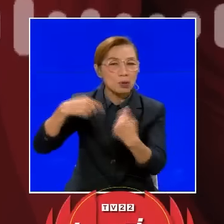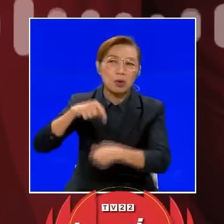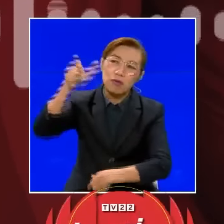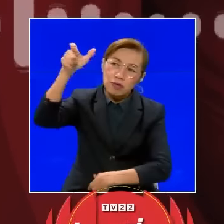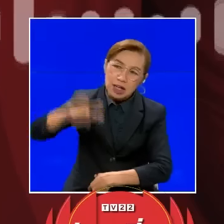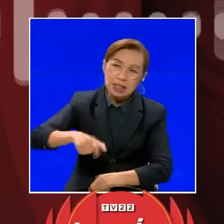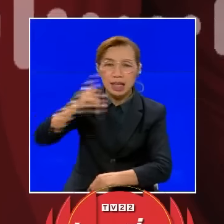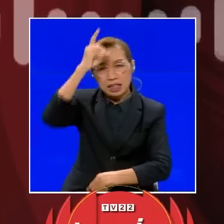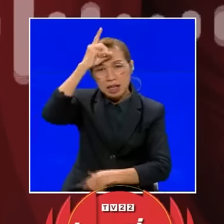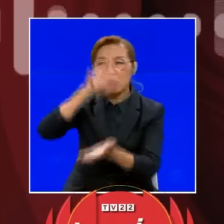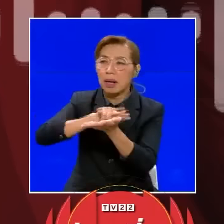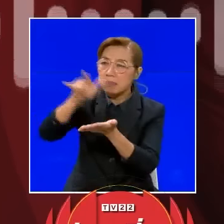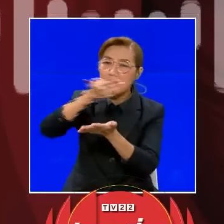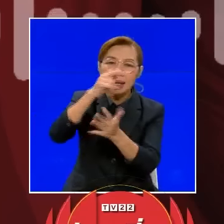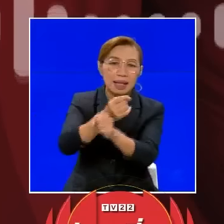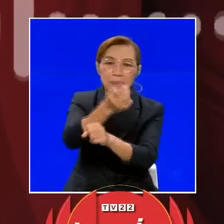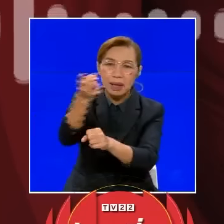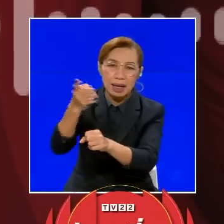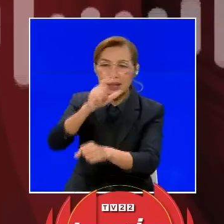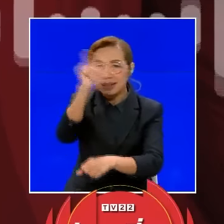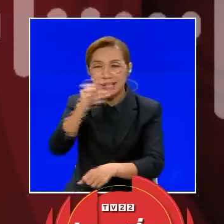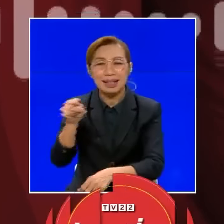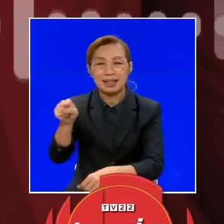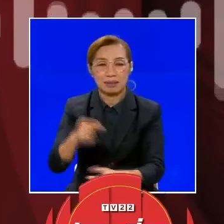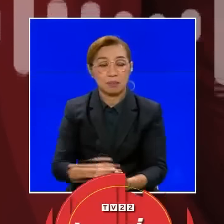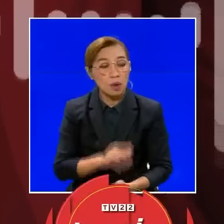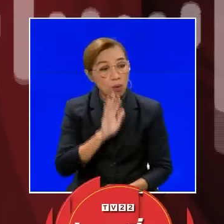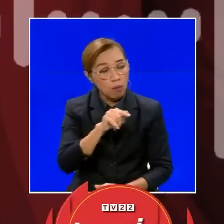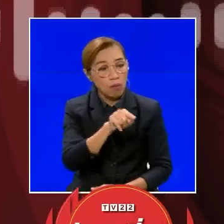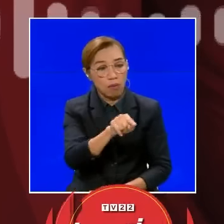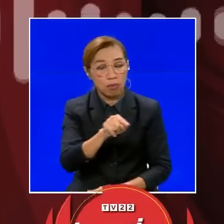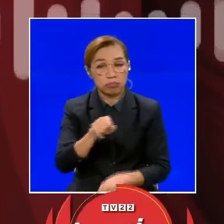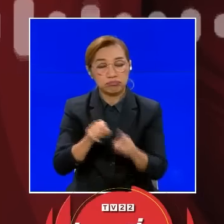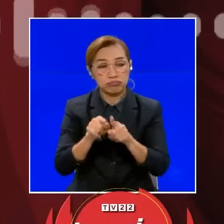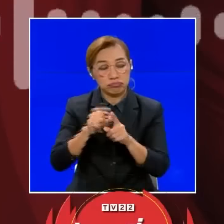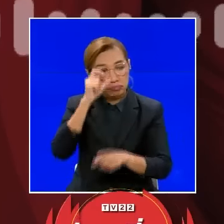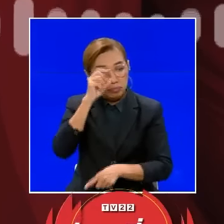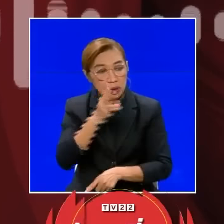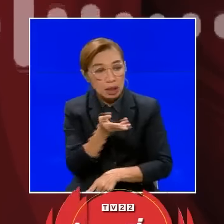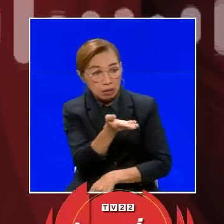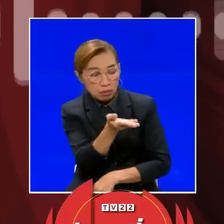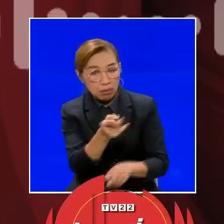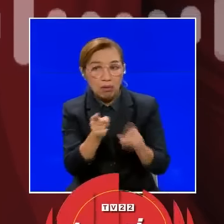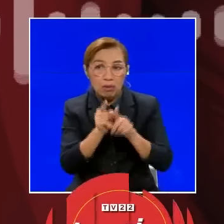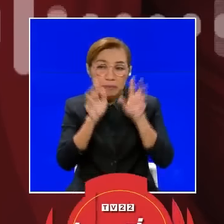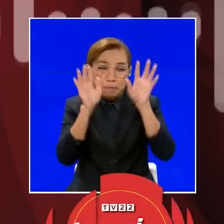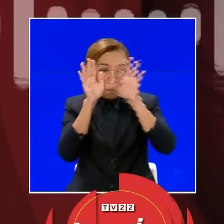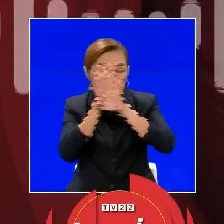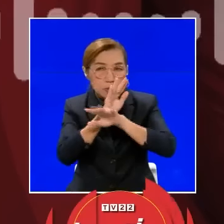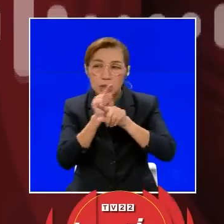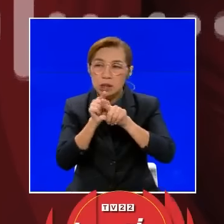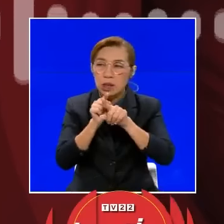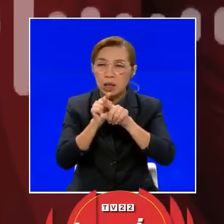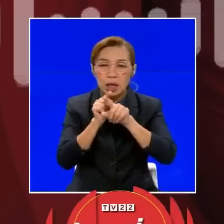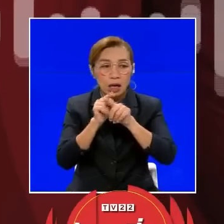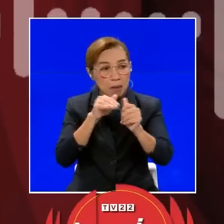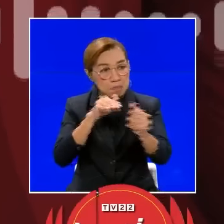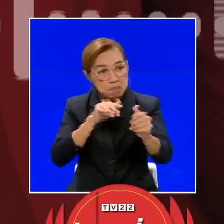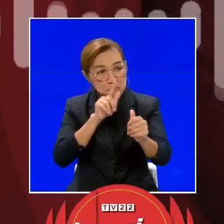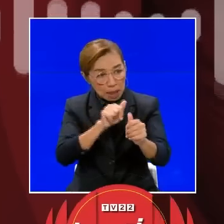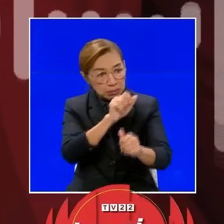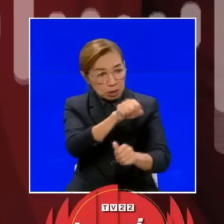มัน แล้วก็เรื่องอิตาลีแล้วคราวนี้เนี่ยอาจารย์จะเป็นเหมือนลักษณะว่าเป็นตัวอะไรอ่ะเป็นหัวขบวน